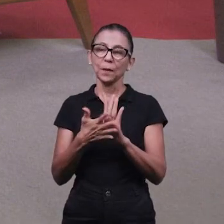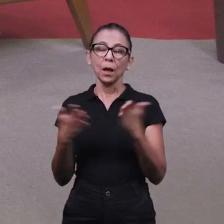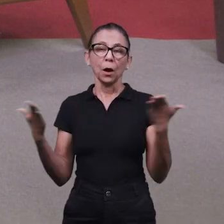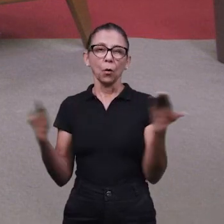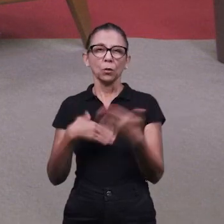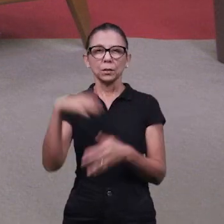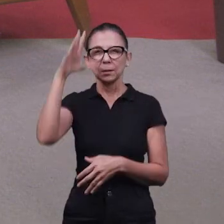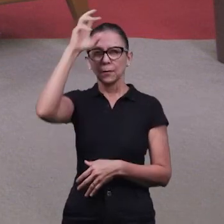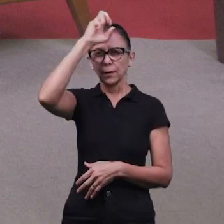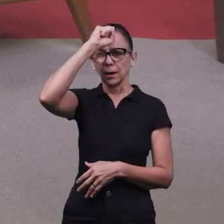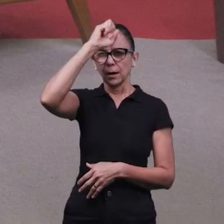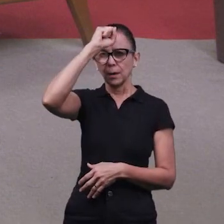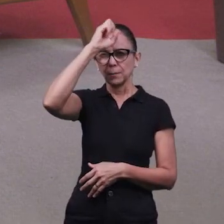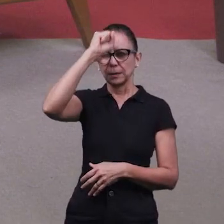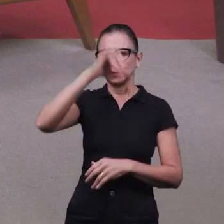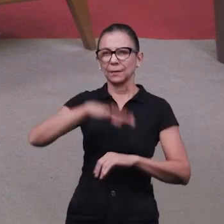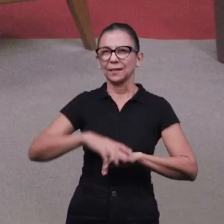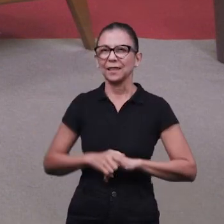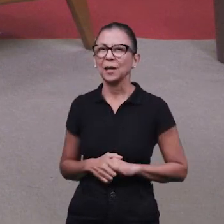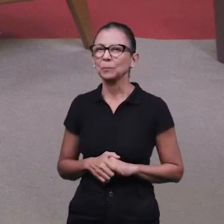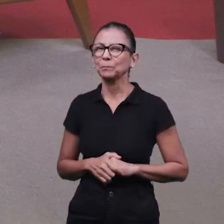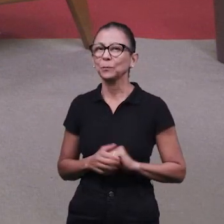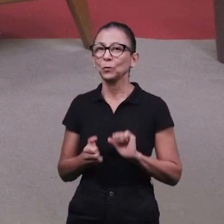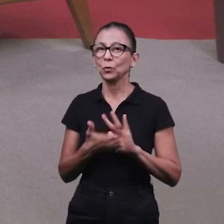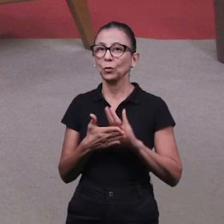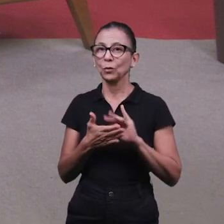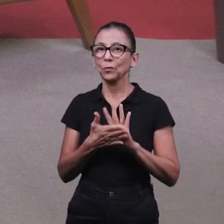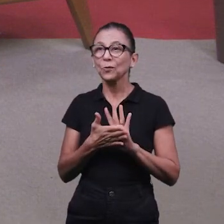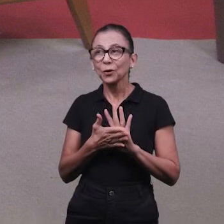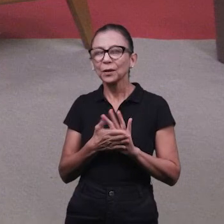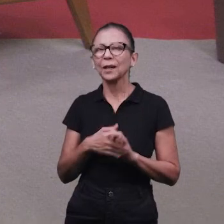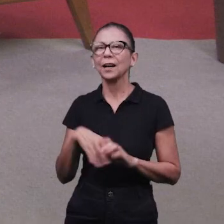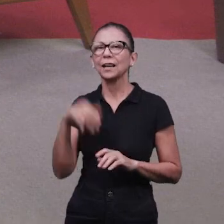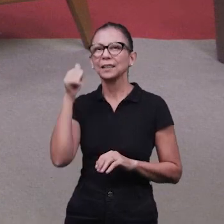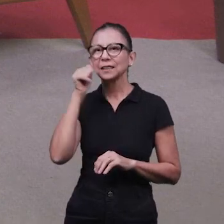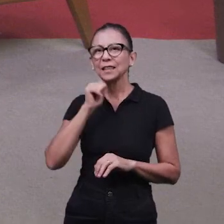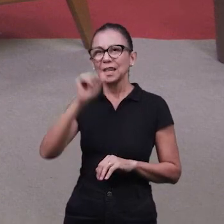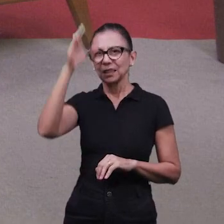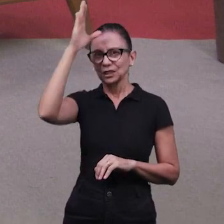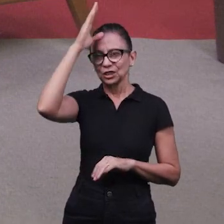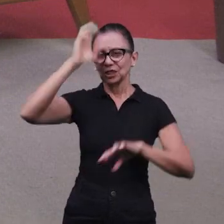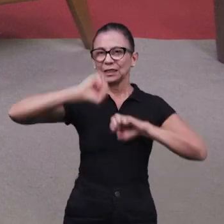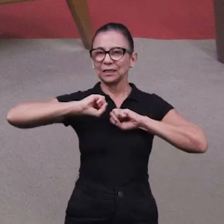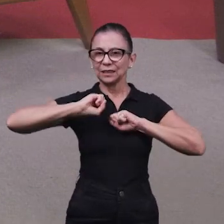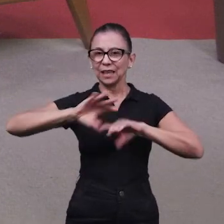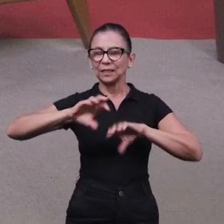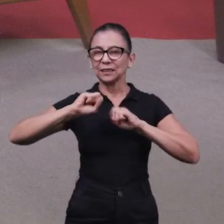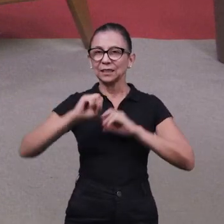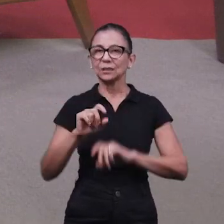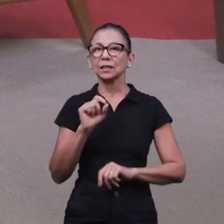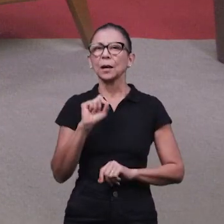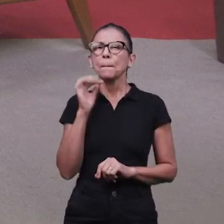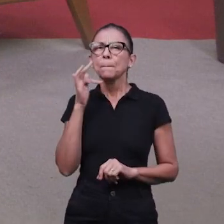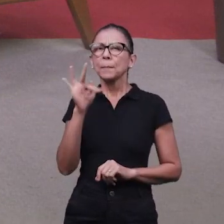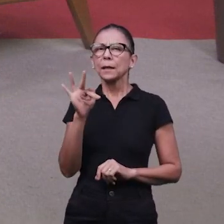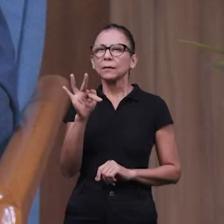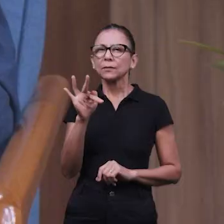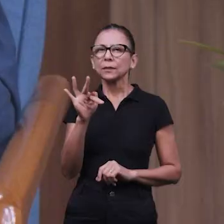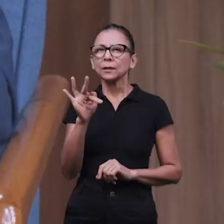allez apprendre dans la percussion la louange que la sœur Janaïne enseigne. Et bientôt, le roi